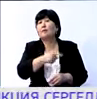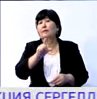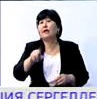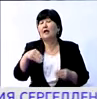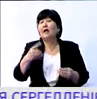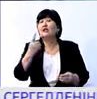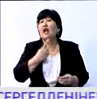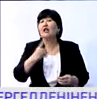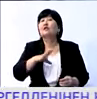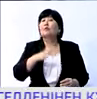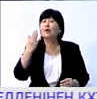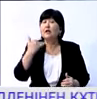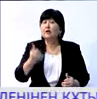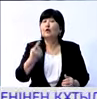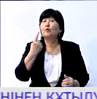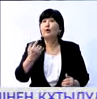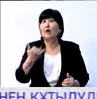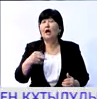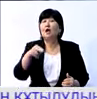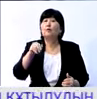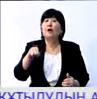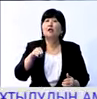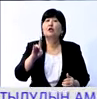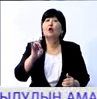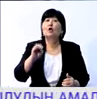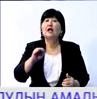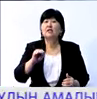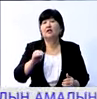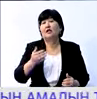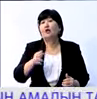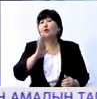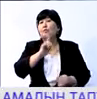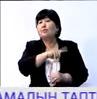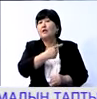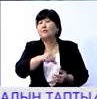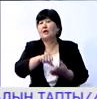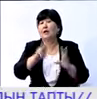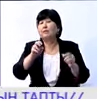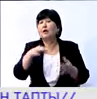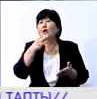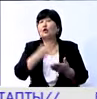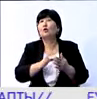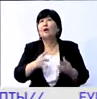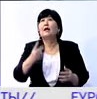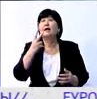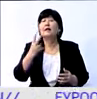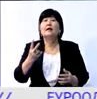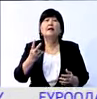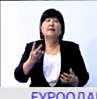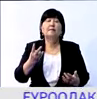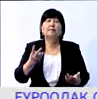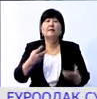бұрын жалғыз болатын тұғын. Соның біреуі қазір патронажсыз медбике болып есептеледі. Оның көретіні, жауап беретін тек қана екі қабат